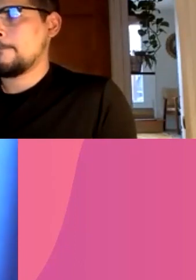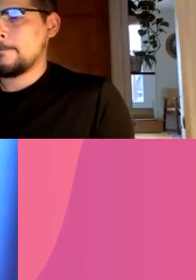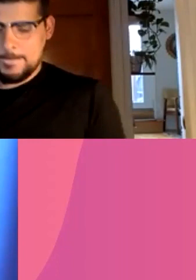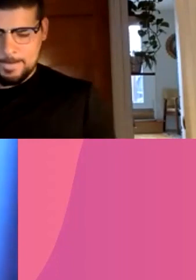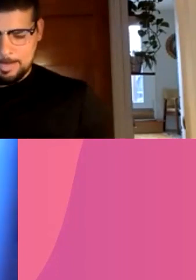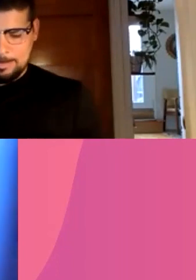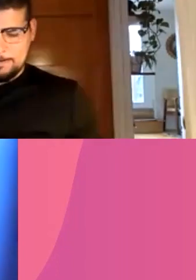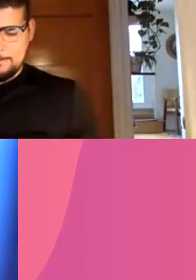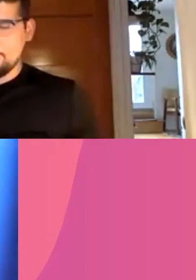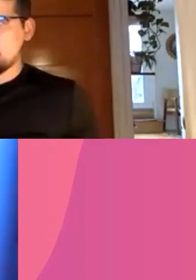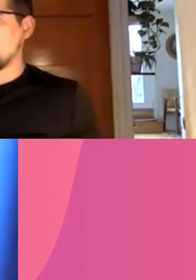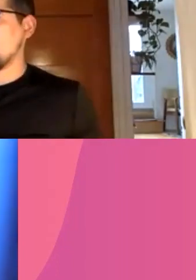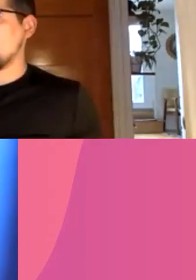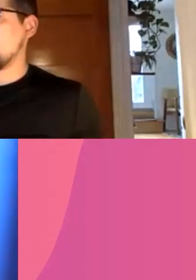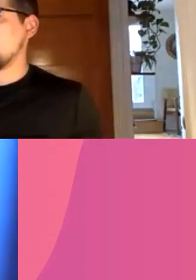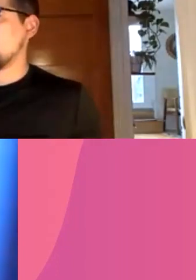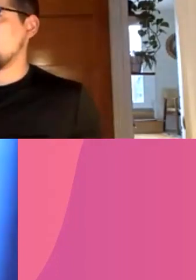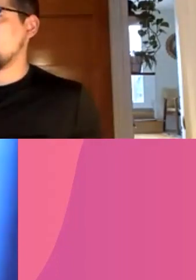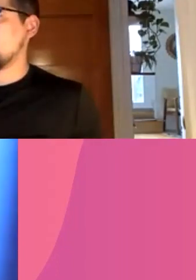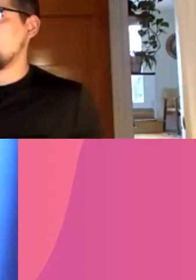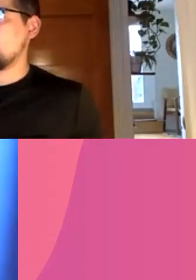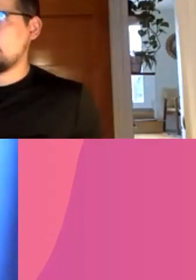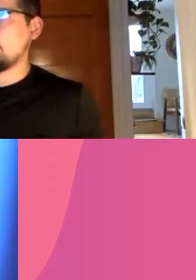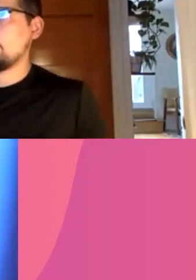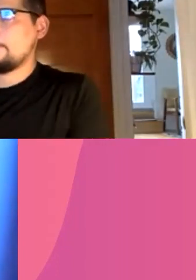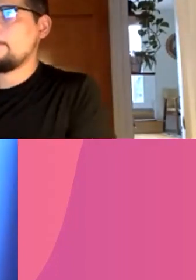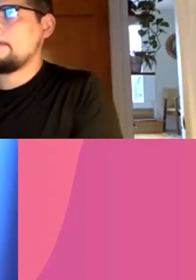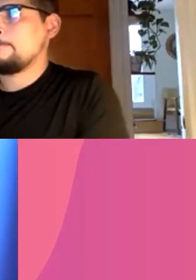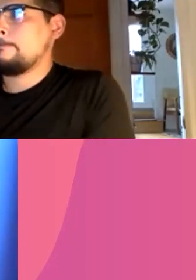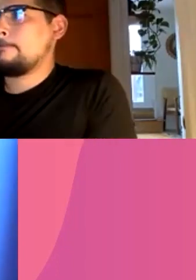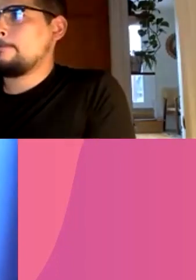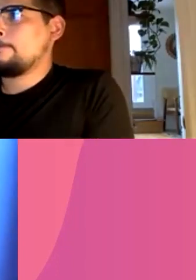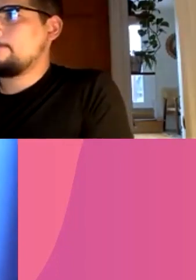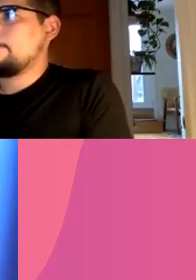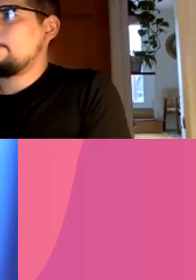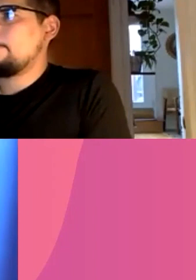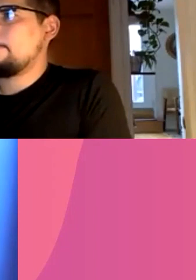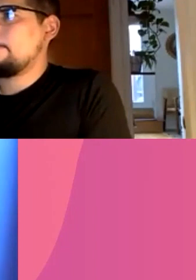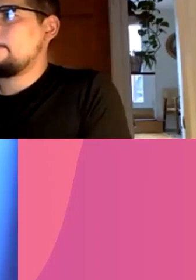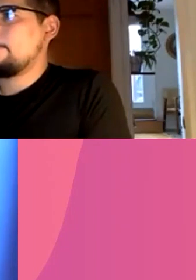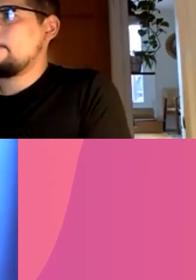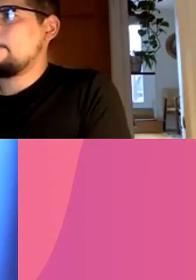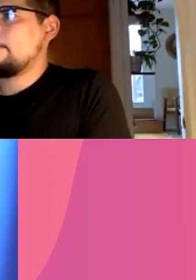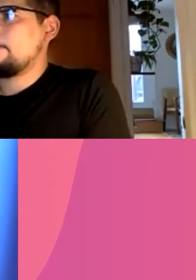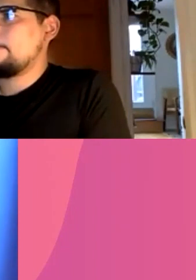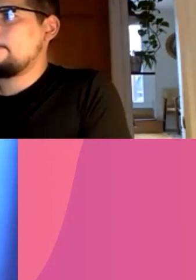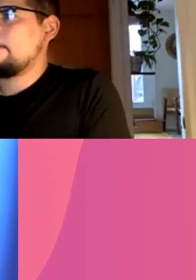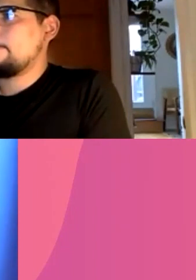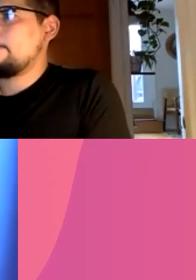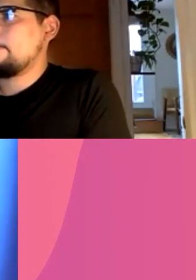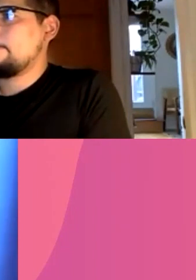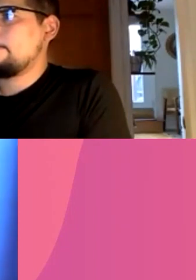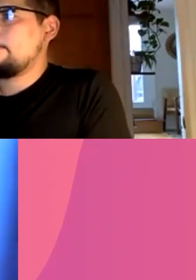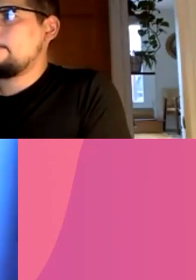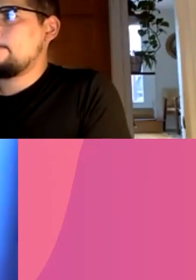comment, lorsqu'on lit, par exemple, sur les relations, sur les expériences passées des femmes noires,